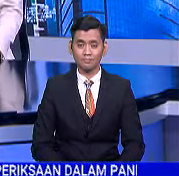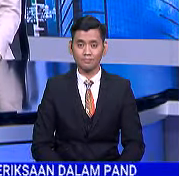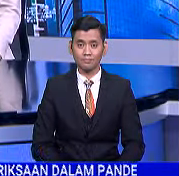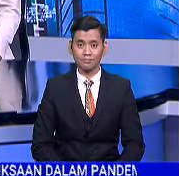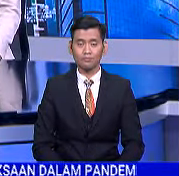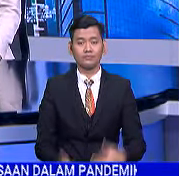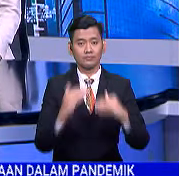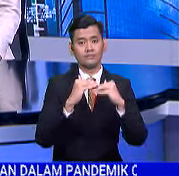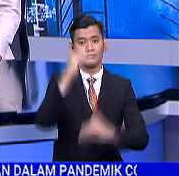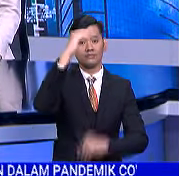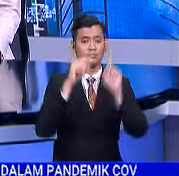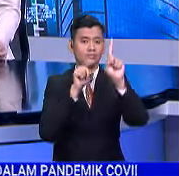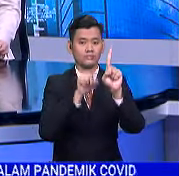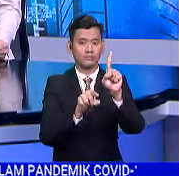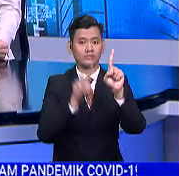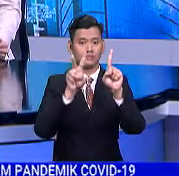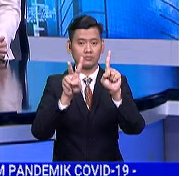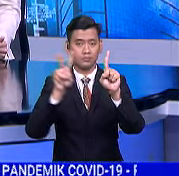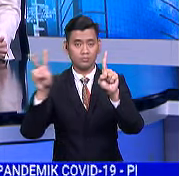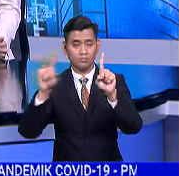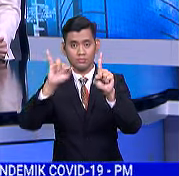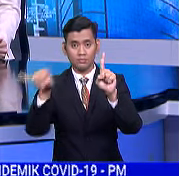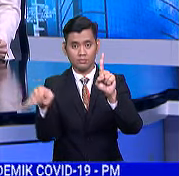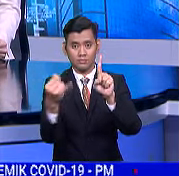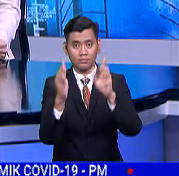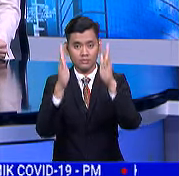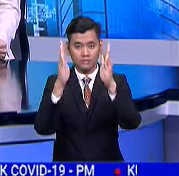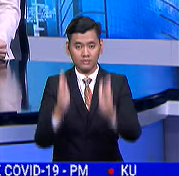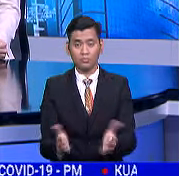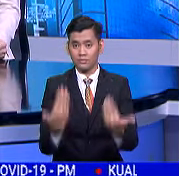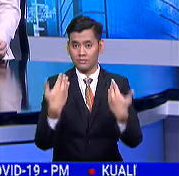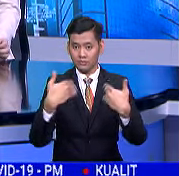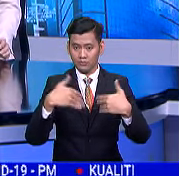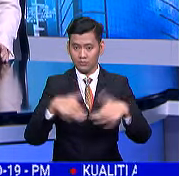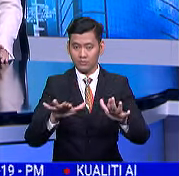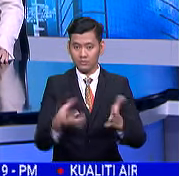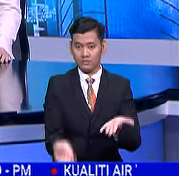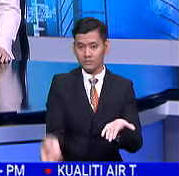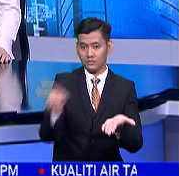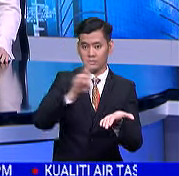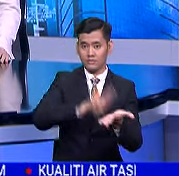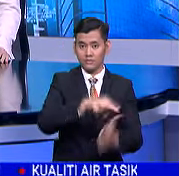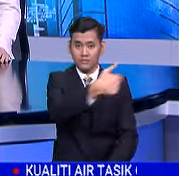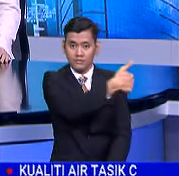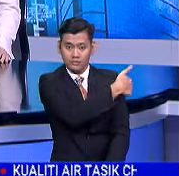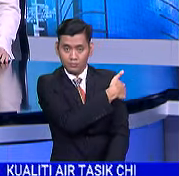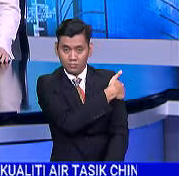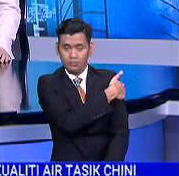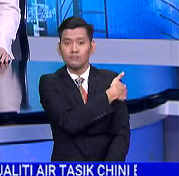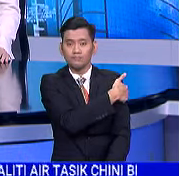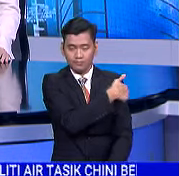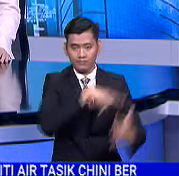Seramai lebih 1.22 juta individu telah melengkapkan dua dos vaksin COVID-19 di negara ini di bawah program